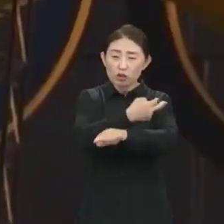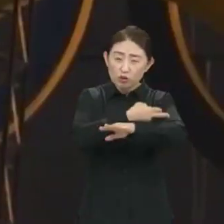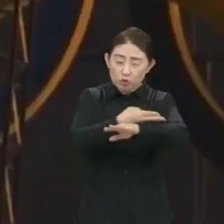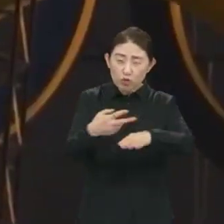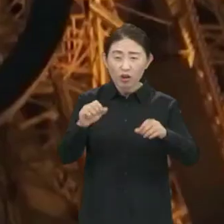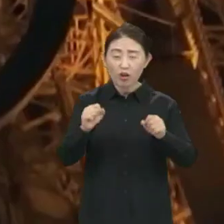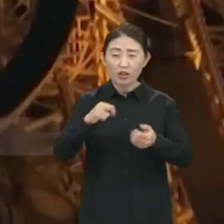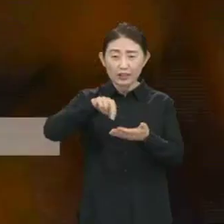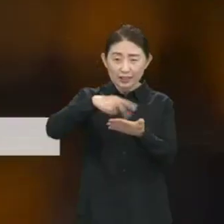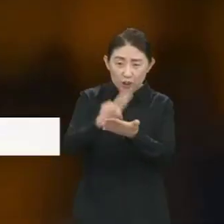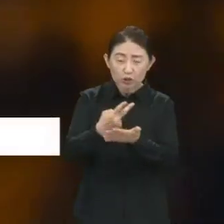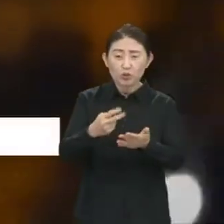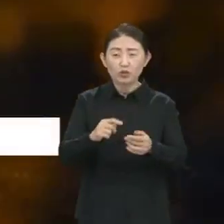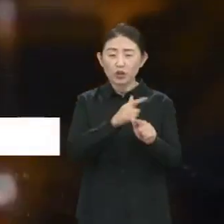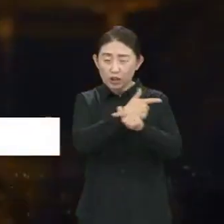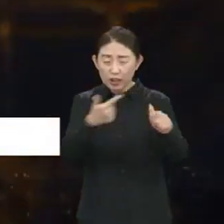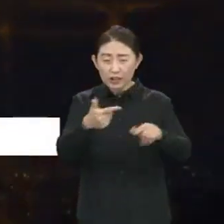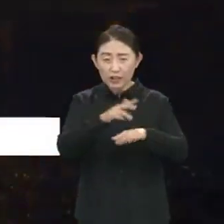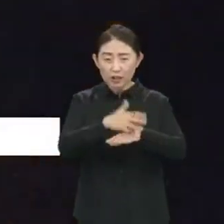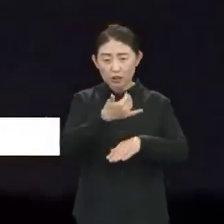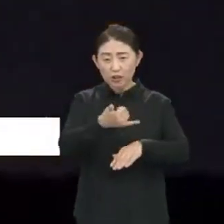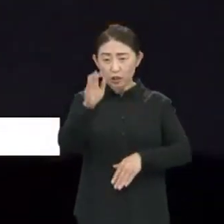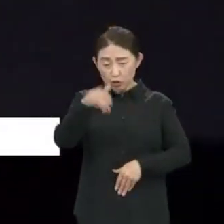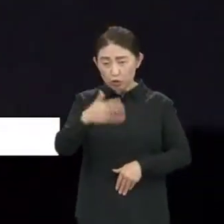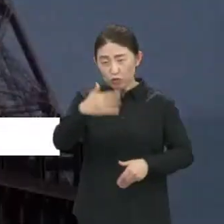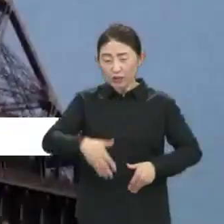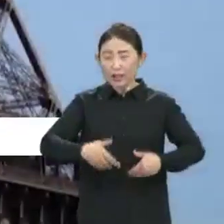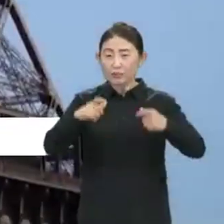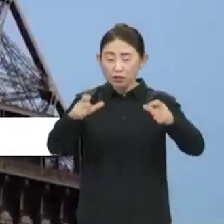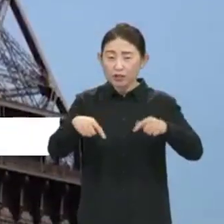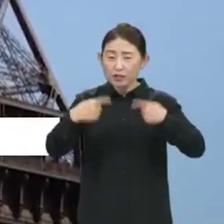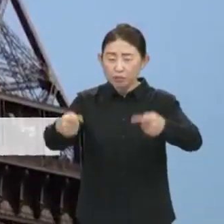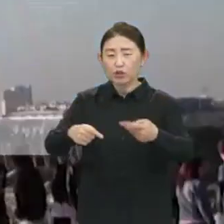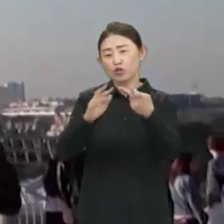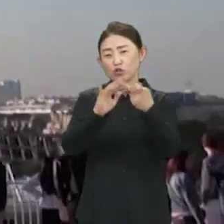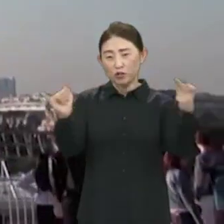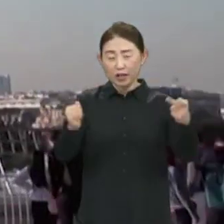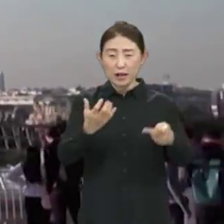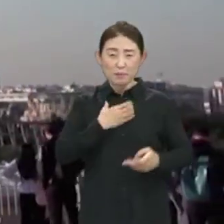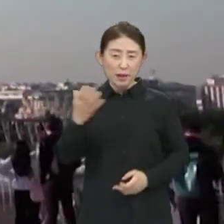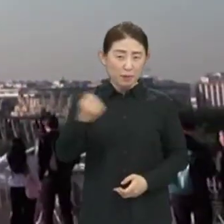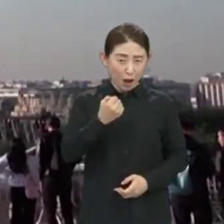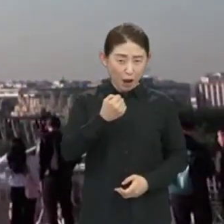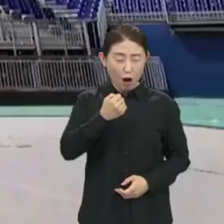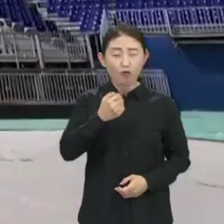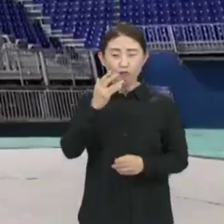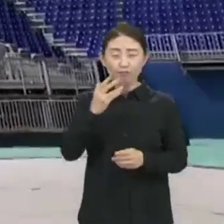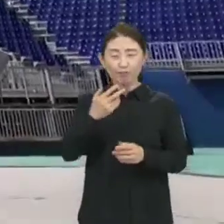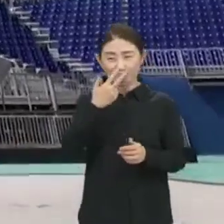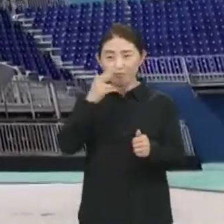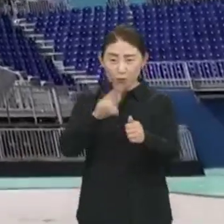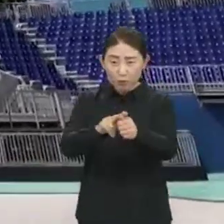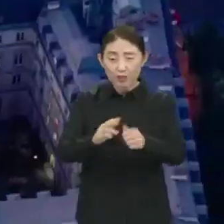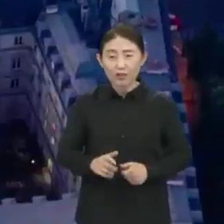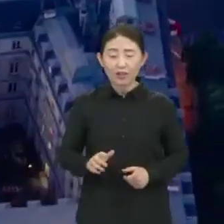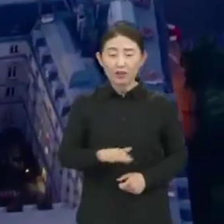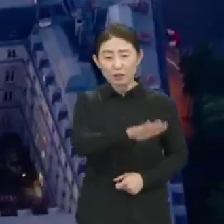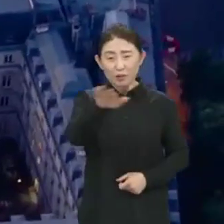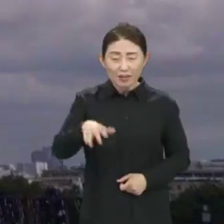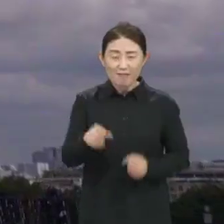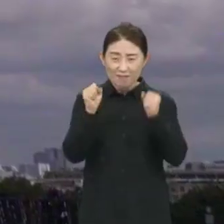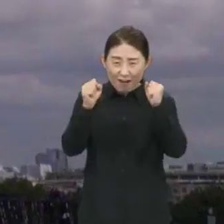체조, 사격 등 대전과 세종 충남 소속 12명의 태극전사들이 메달 획득을 도전하는 가운데 지역민들의